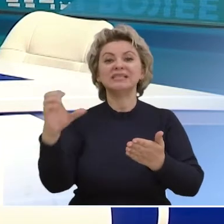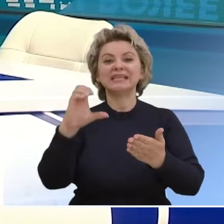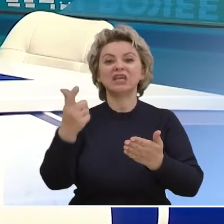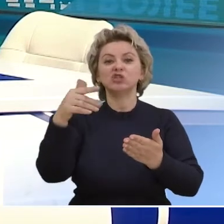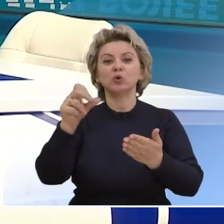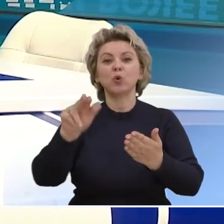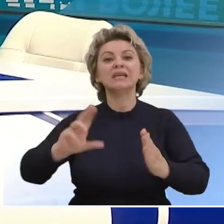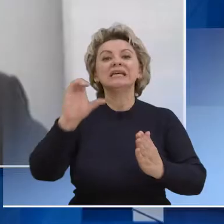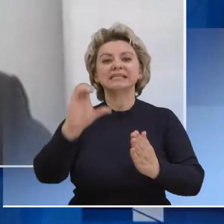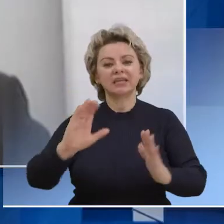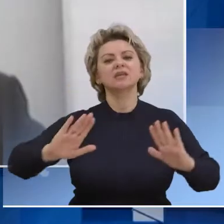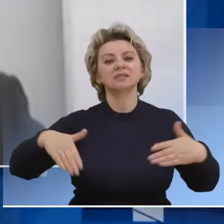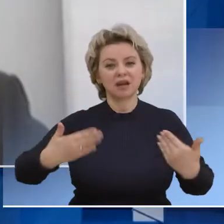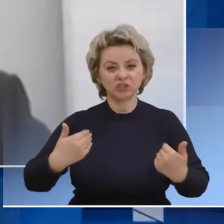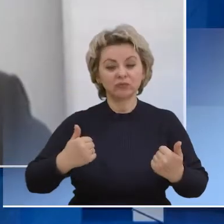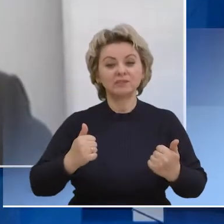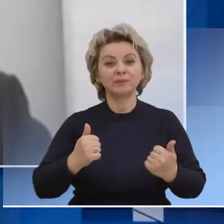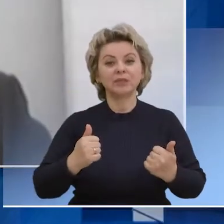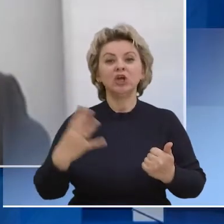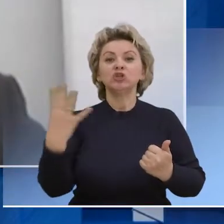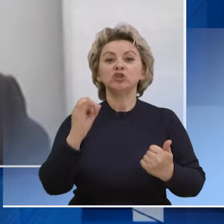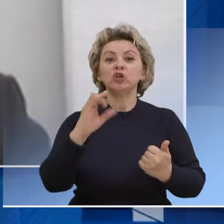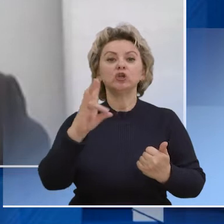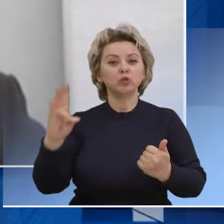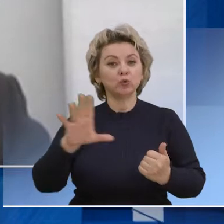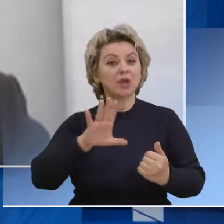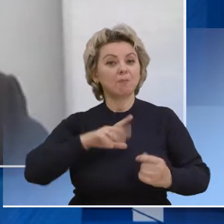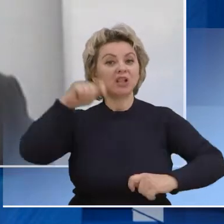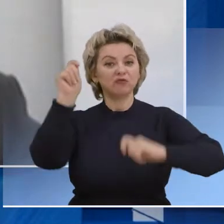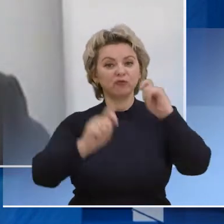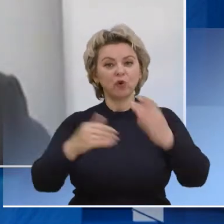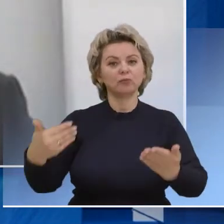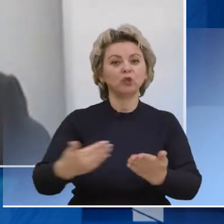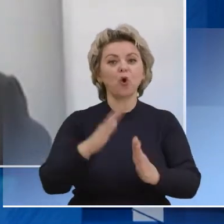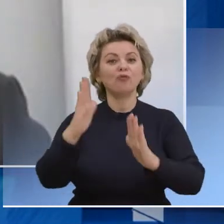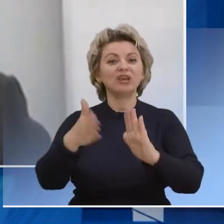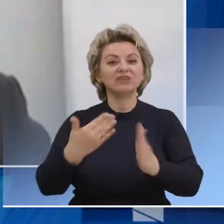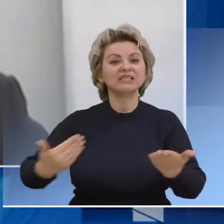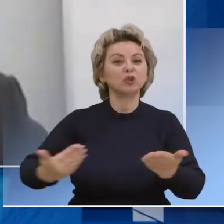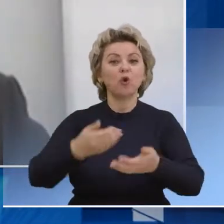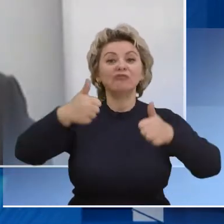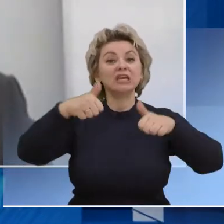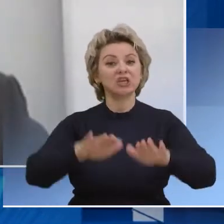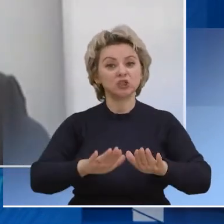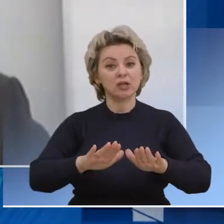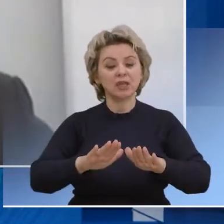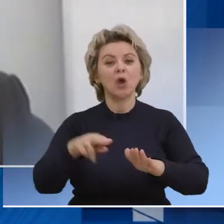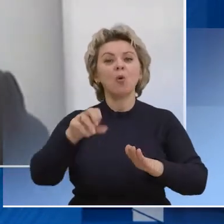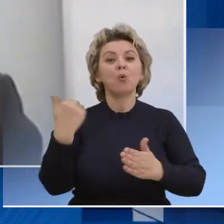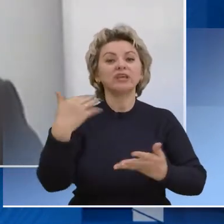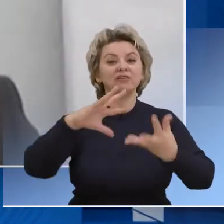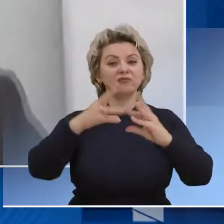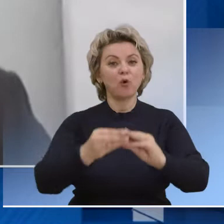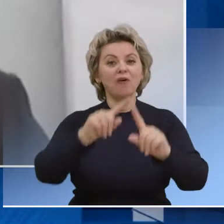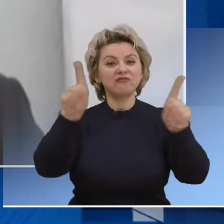Кацуконь. Сергей, здравствуйте. Здравствуйте. 4 июня прошел форум «Новые вызовы, новые решения». По